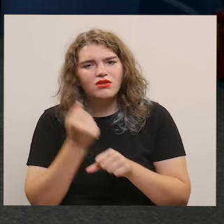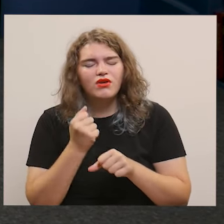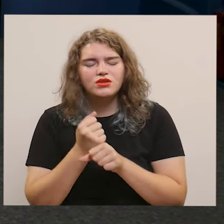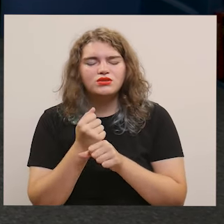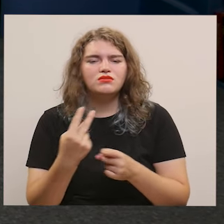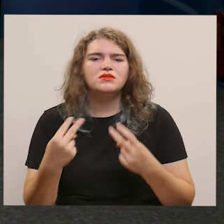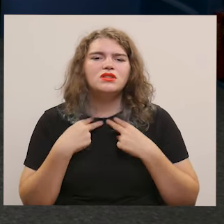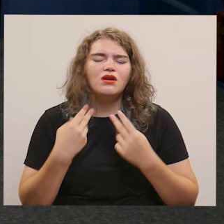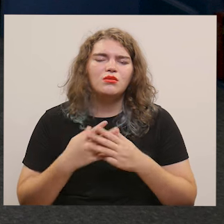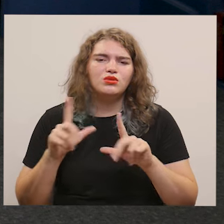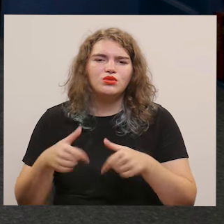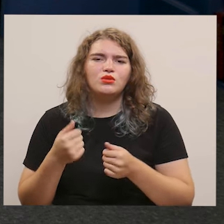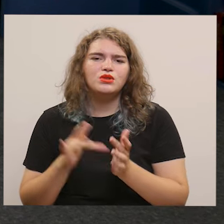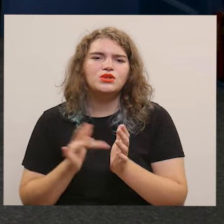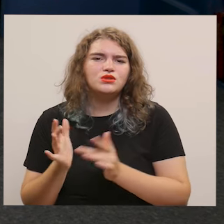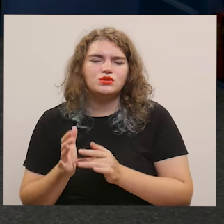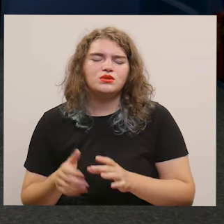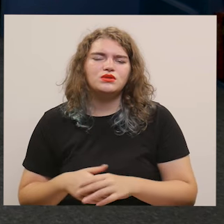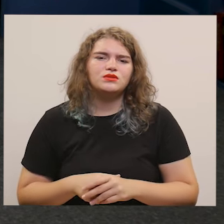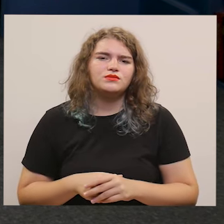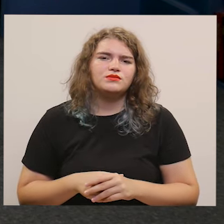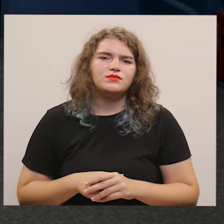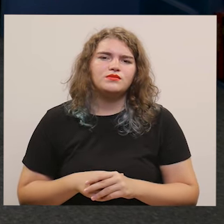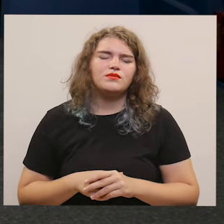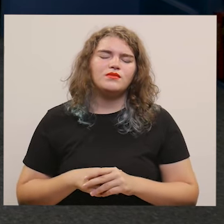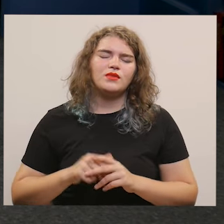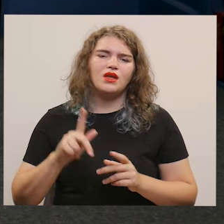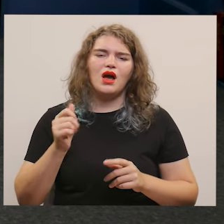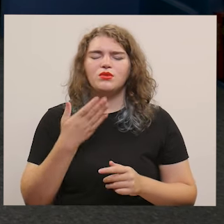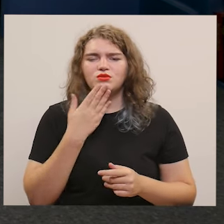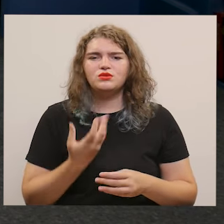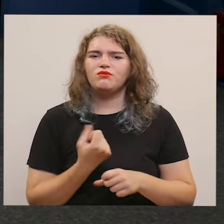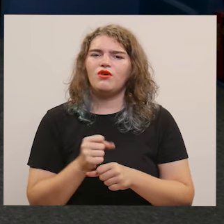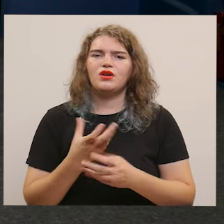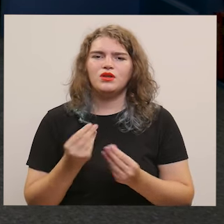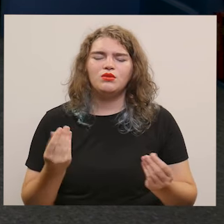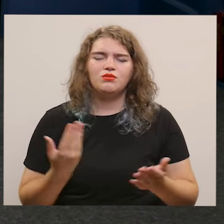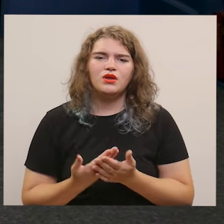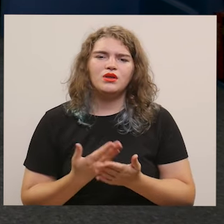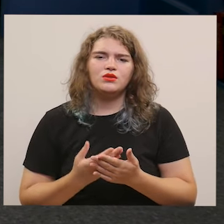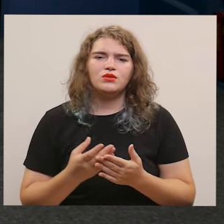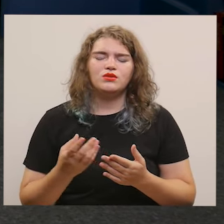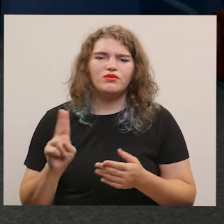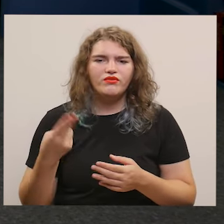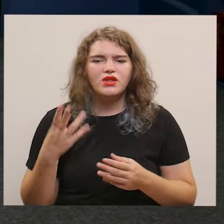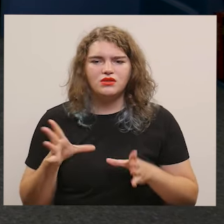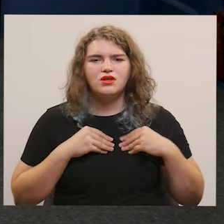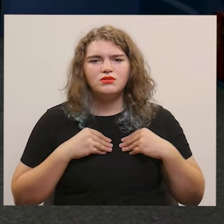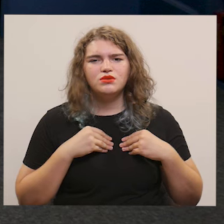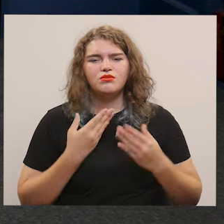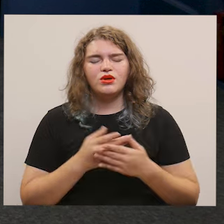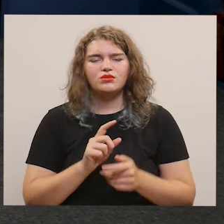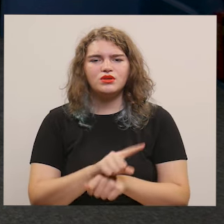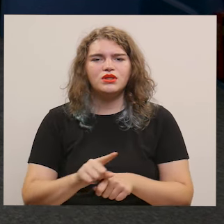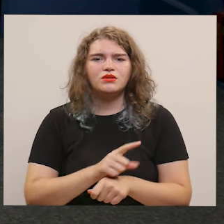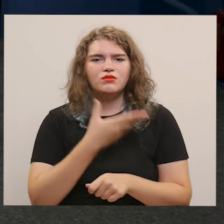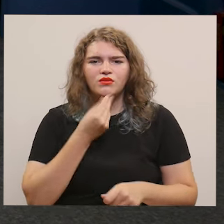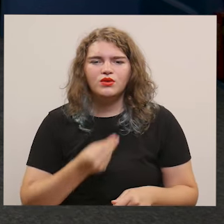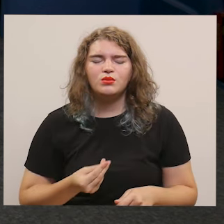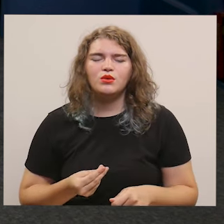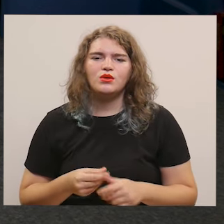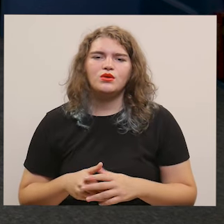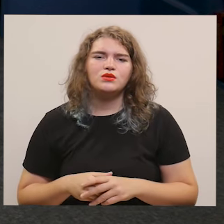roabe Domnului Iisus Hristos. Exact. Gabi, îți mulțumesc foarte mult pentru provocarea pe care ai acceptat-o și pentru timpul acesta frumos